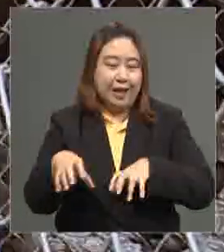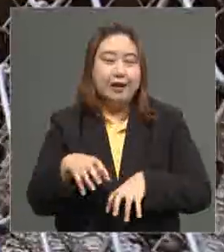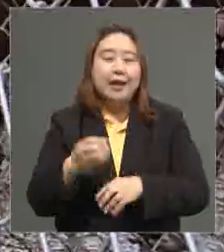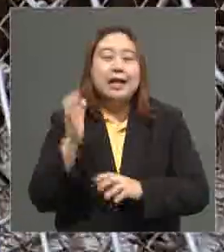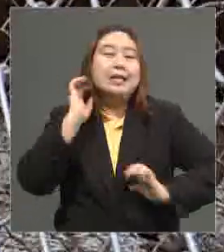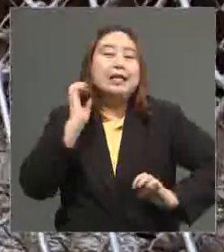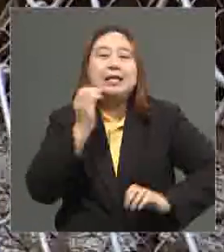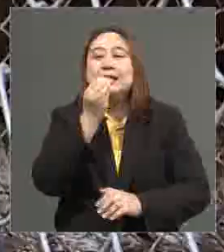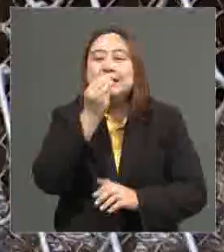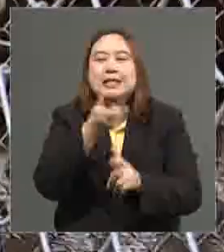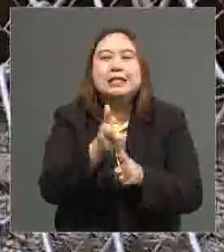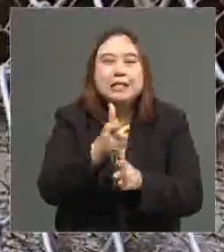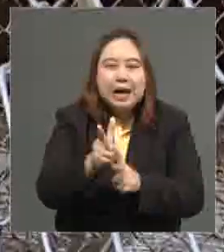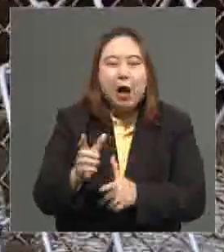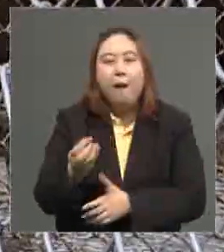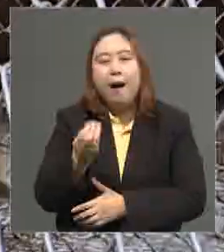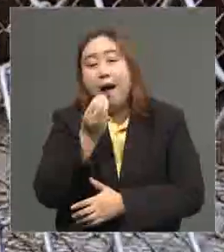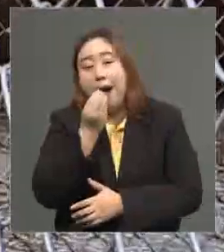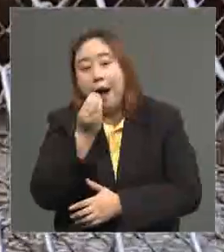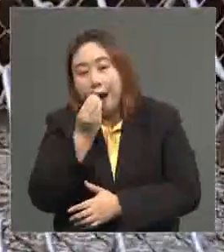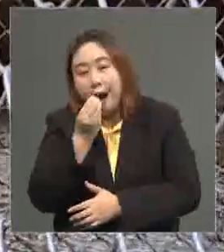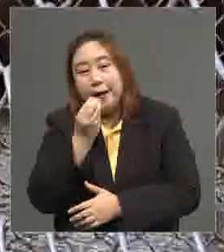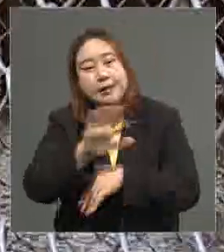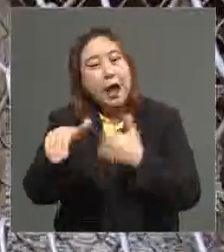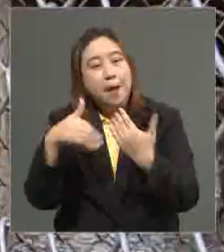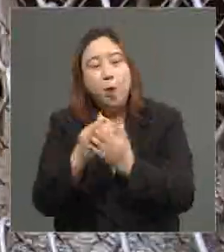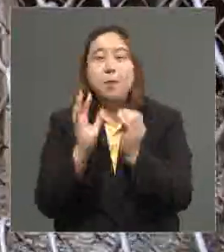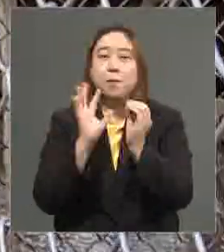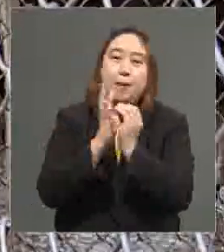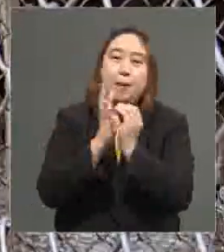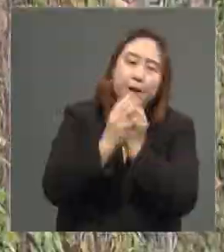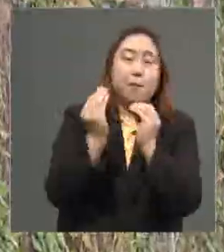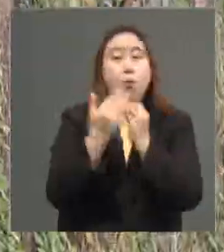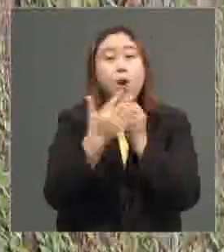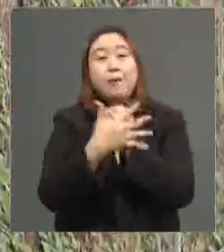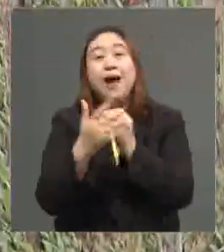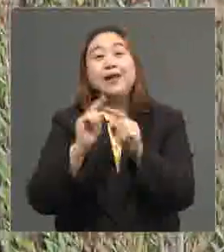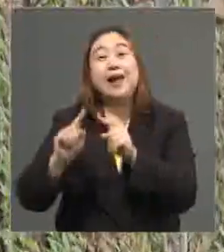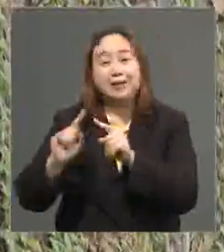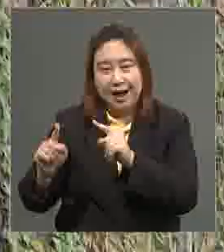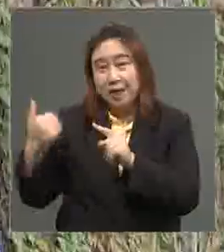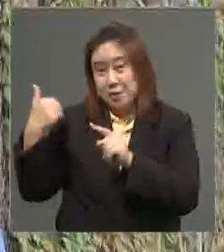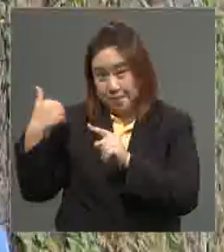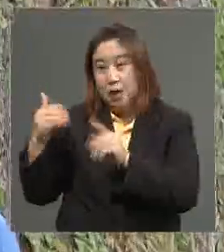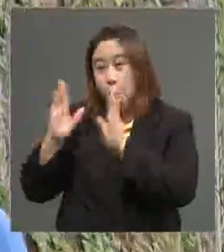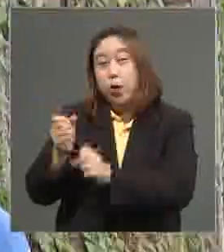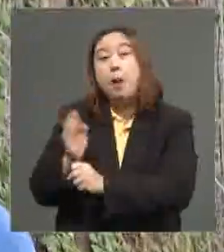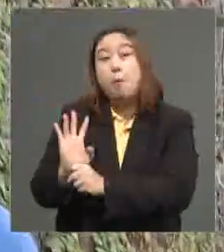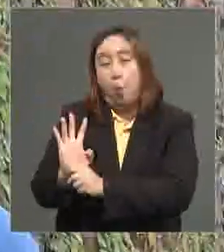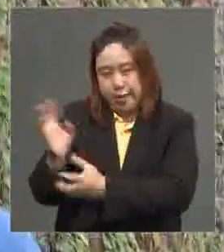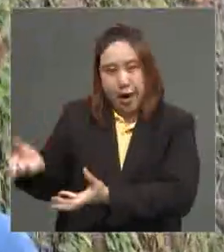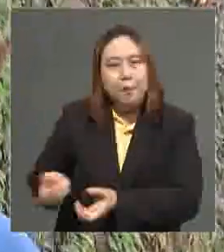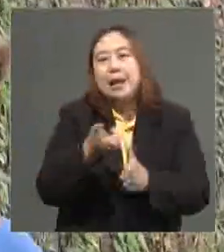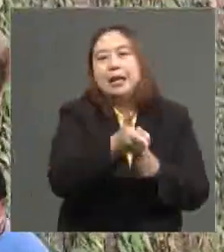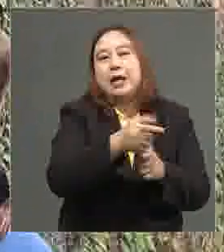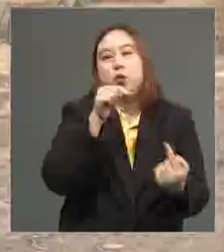ลิงแล้วก็จะนำอาหารลิงเนี่ยทั้งหมดที่เป็นผักโสดผลไม้จำนวนมากที่ได้รับการทอดผ้าปาอาหารลิงมาเลี้ยงลิงทุก